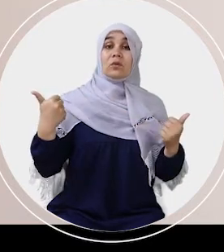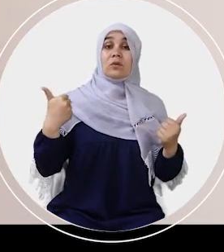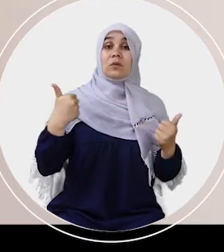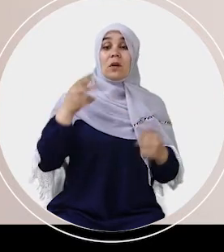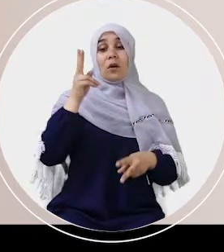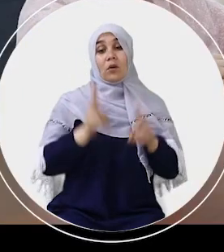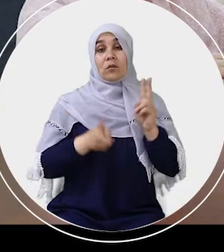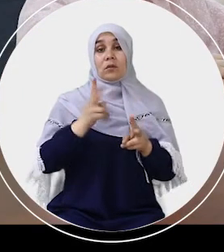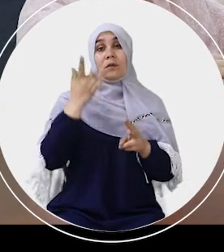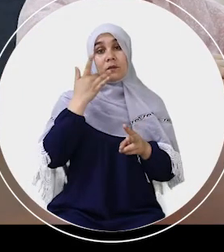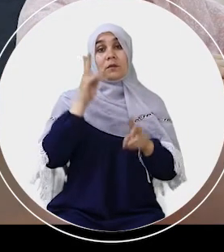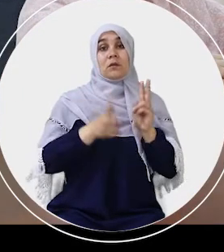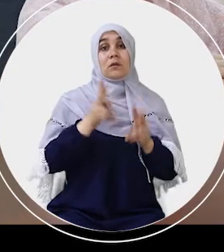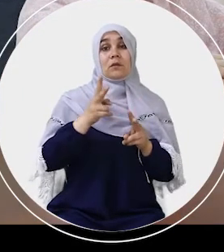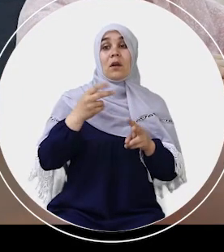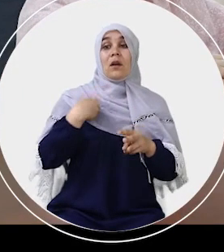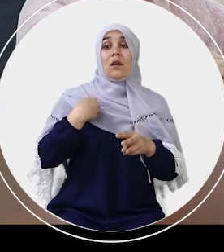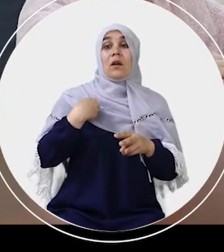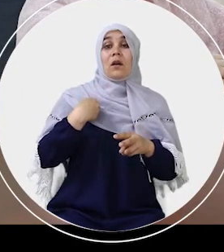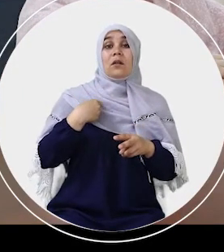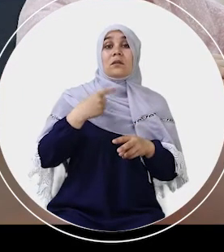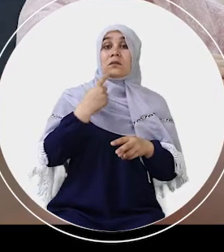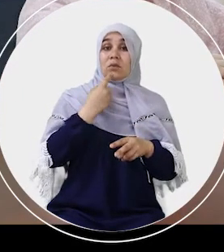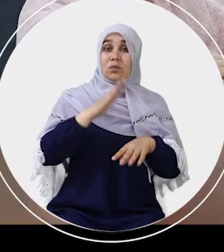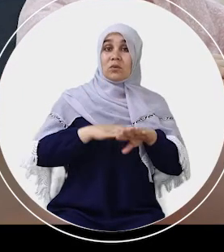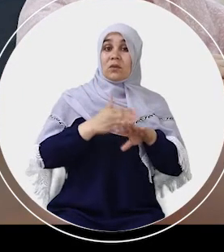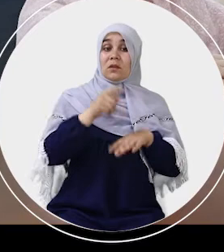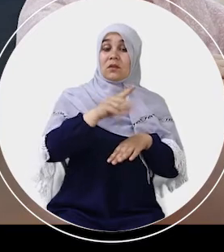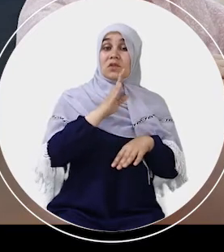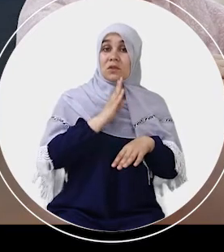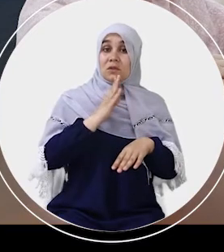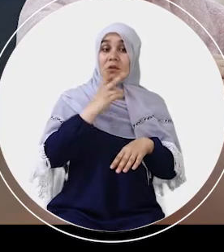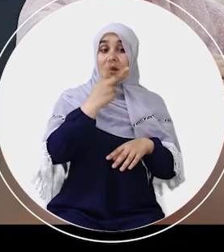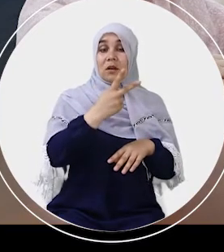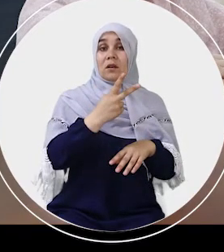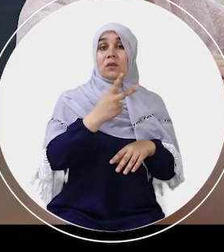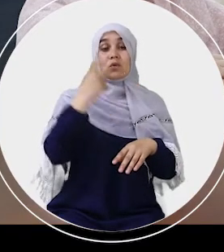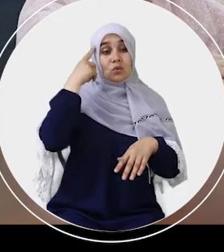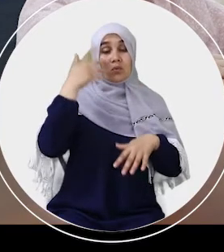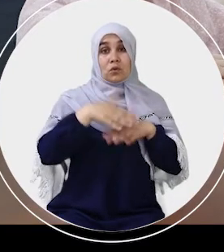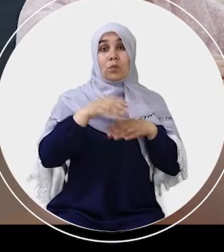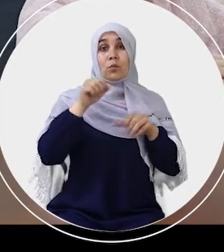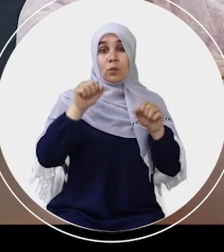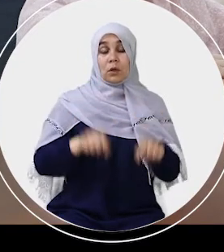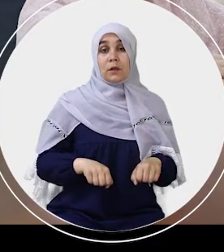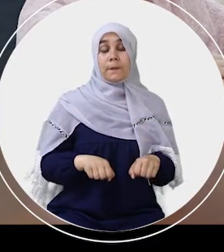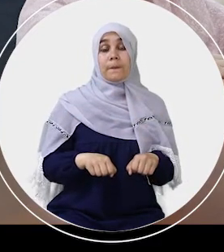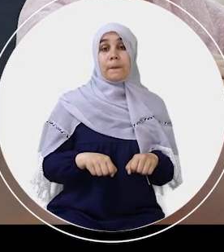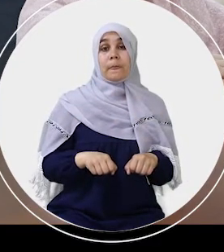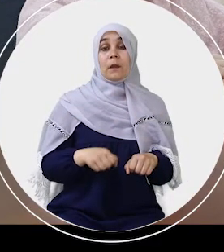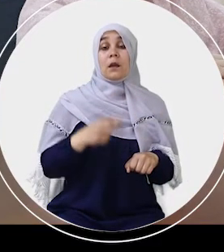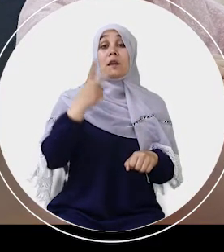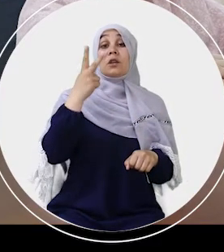qozon qaynavursa. Bu ayolga o'ta qiyin vaziyatda qolganligini tushunsa bo'ladi.